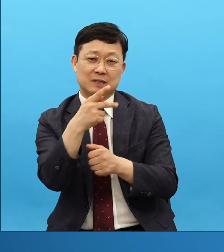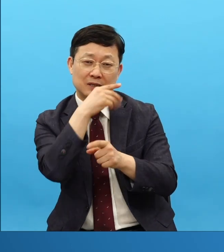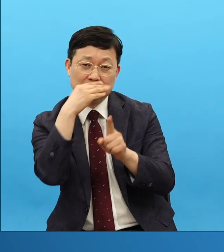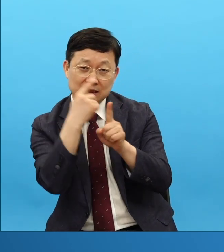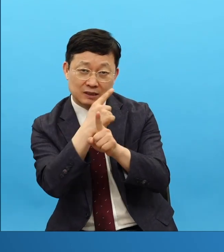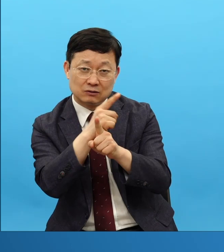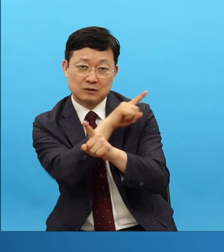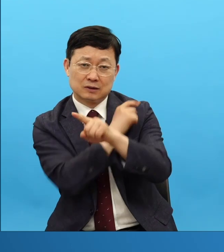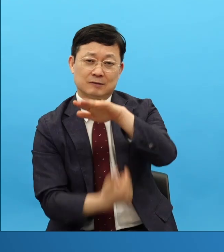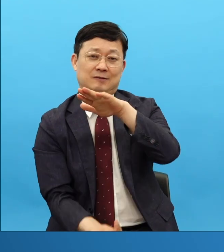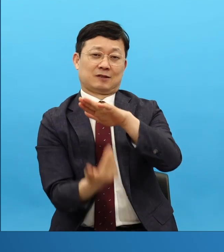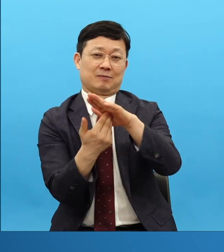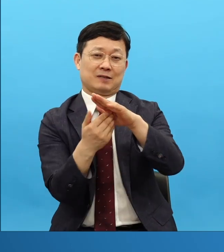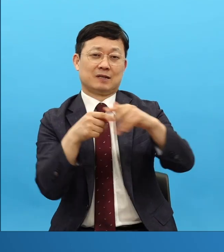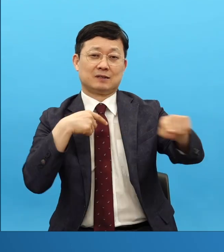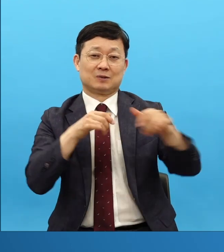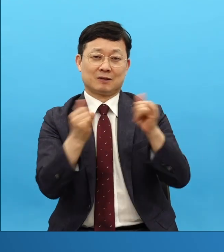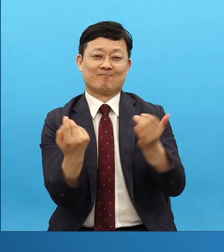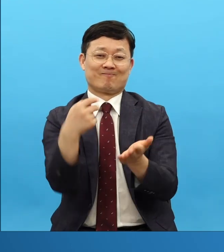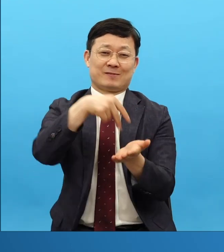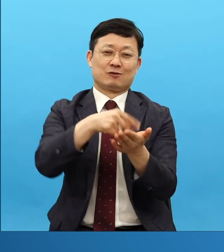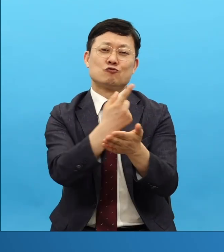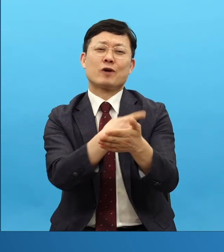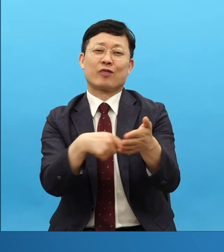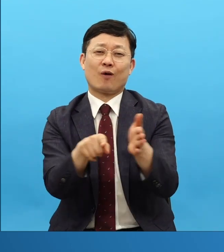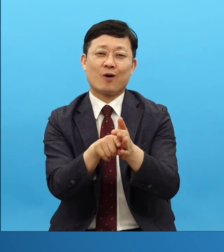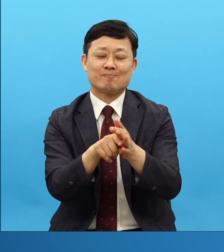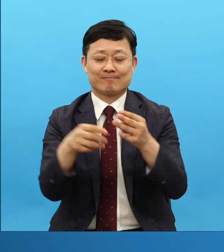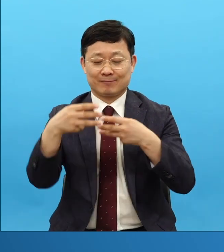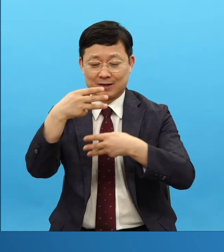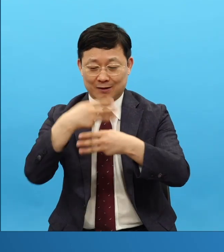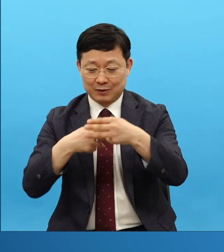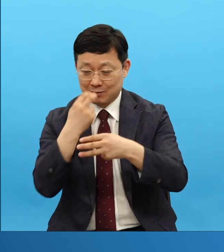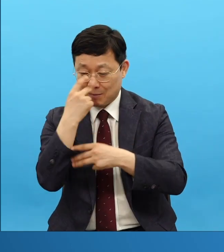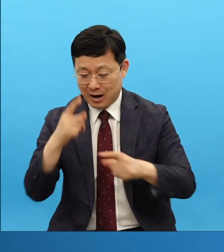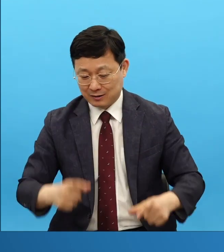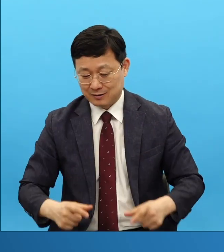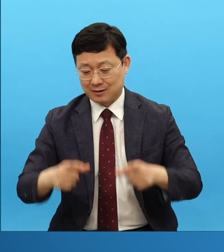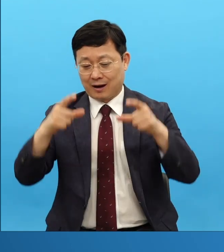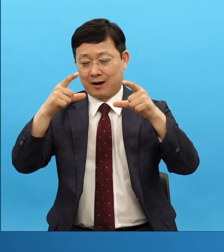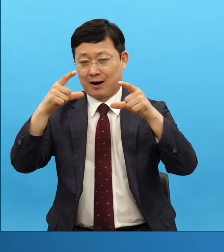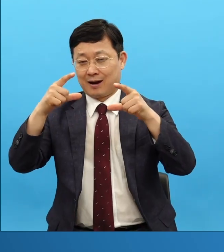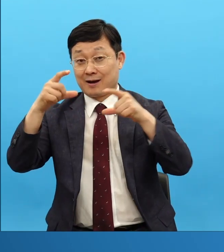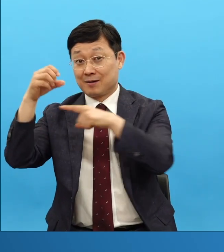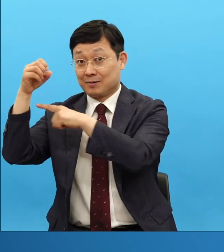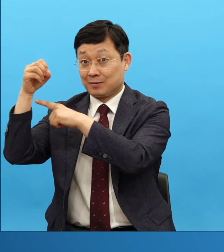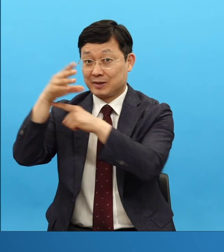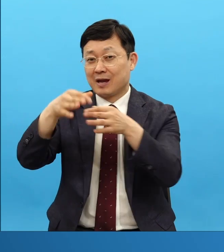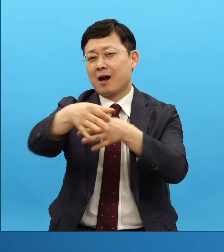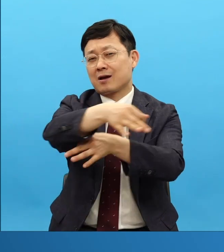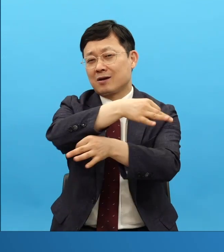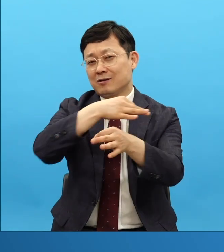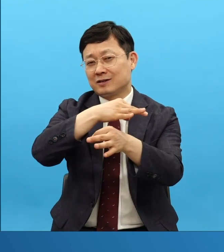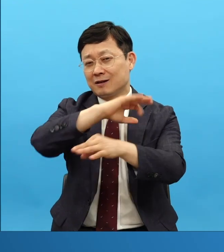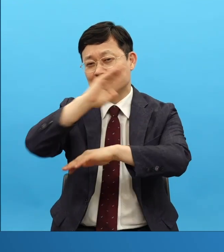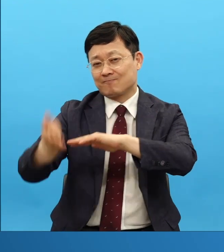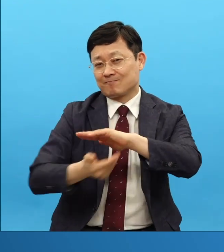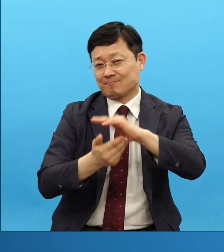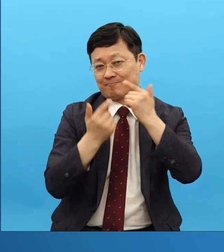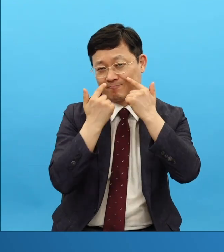치유 서밋의 지도자로 세울 렘넌트 망대의 빛의 경제로 실현될